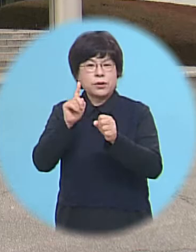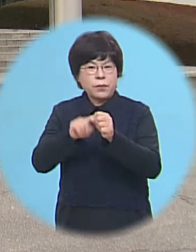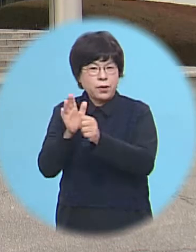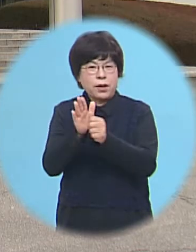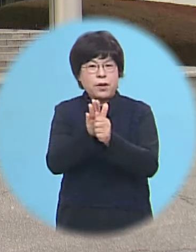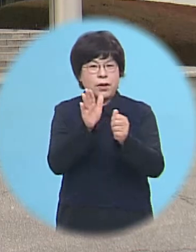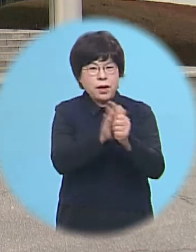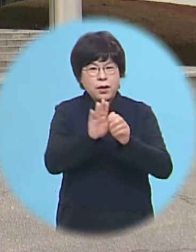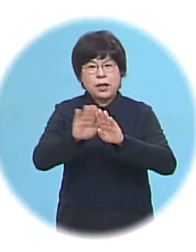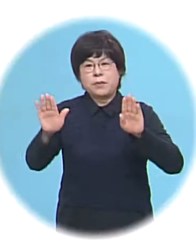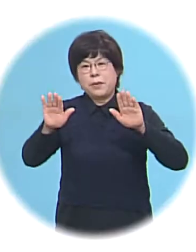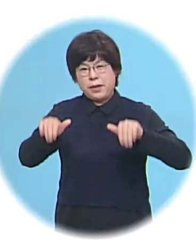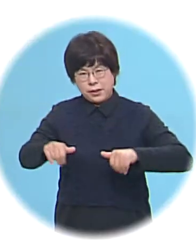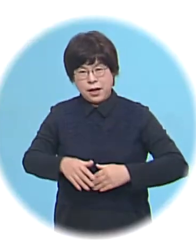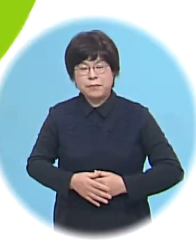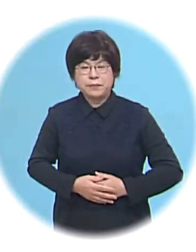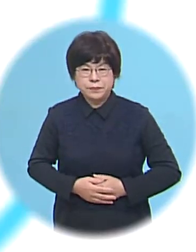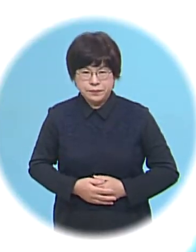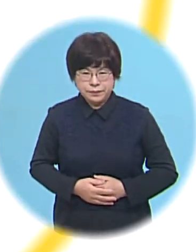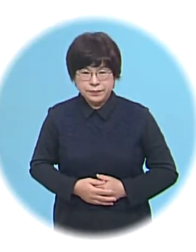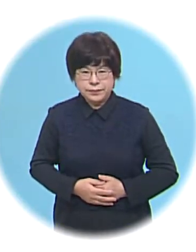ました。